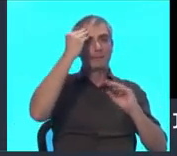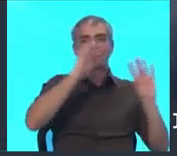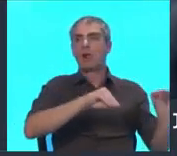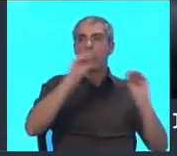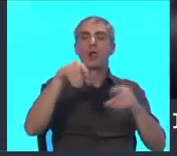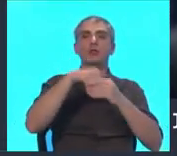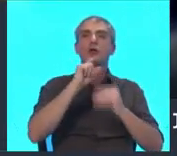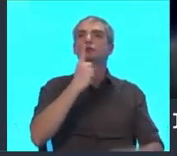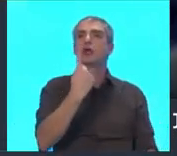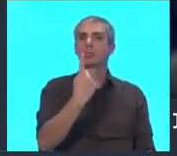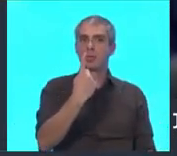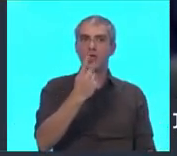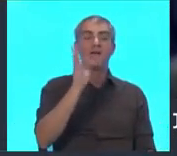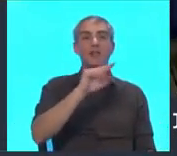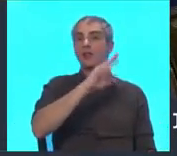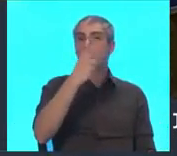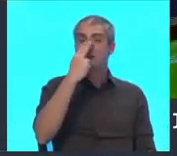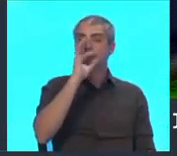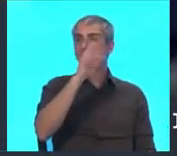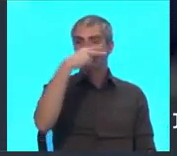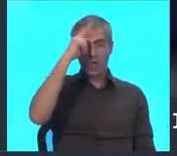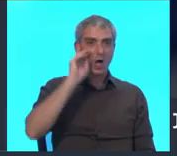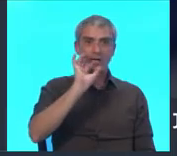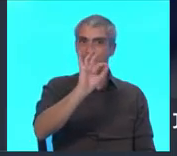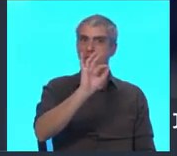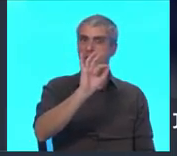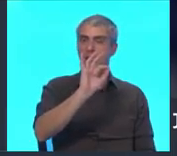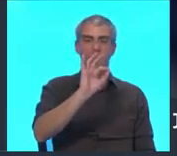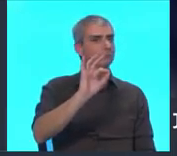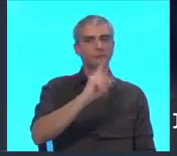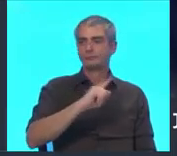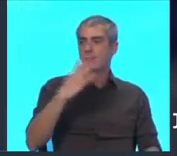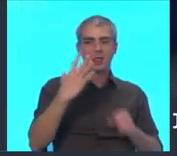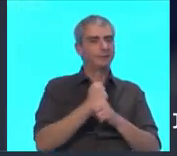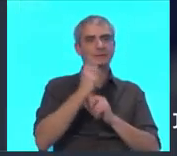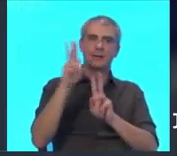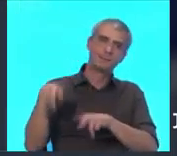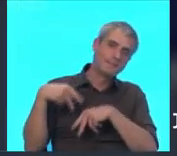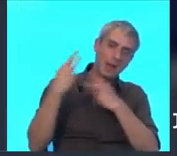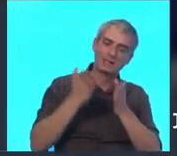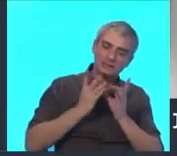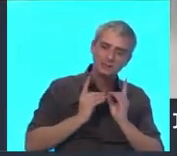החולפת, ולמרות כל הניסיונות של ההורים שלה, הם לא מצליחים להחזיר אותה למסלול.